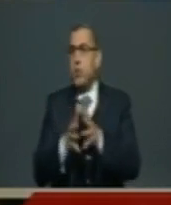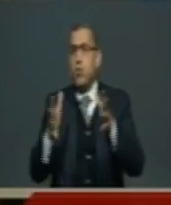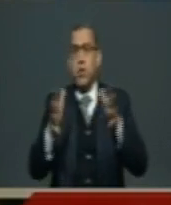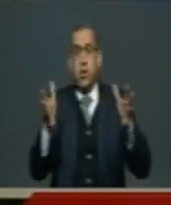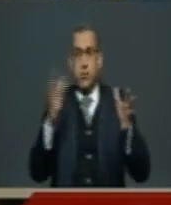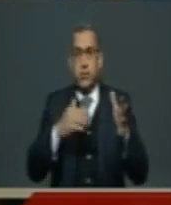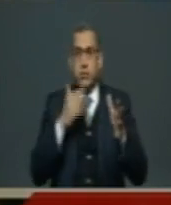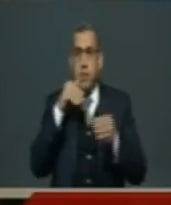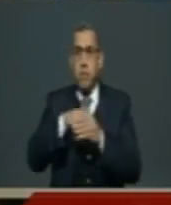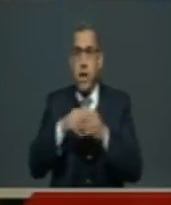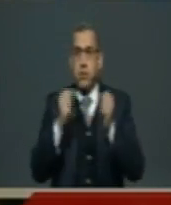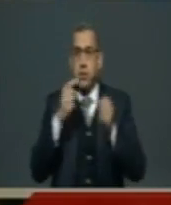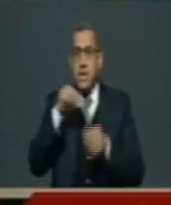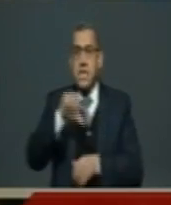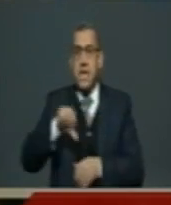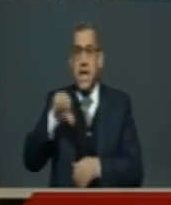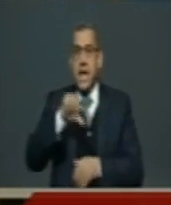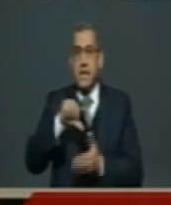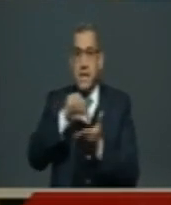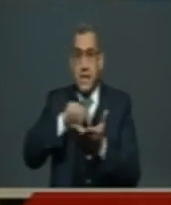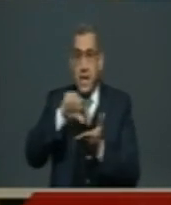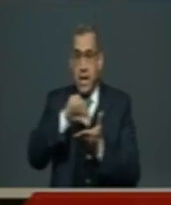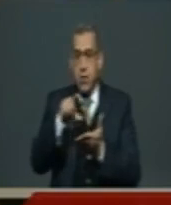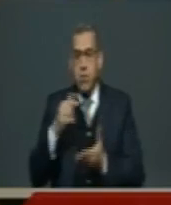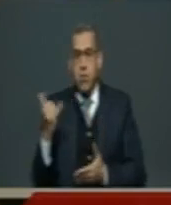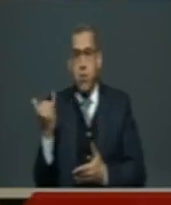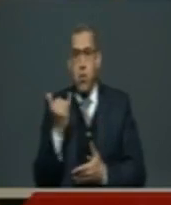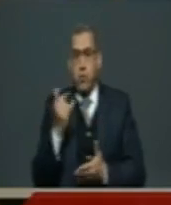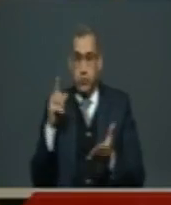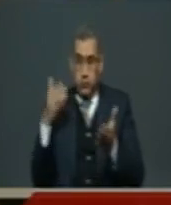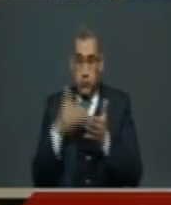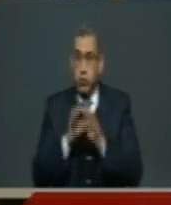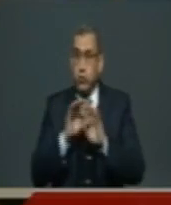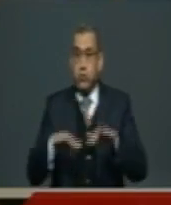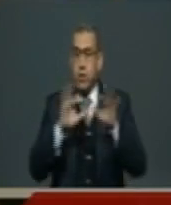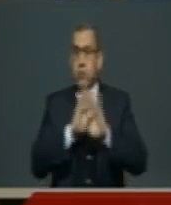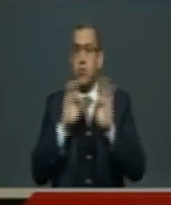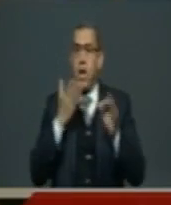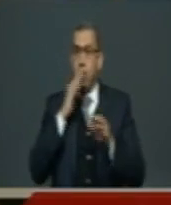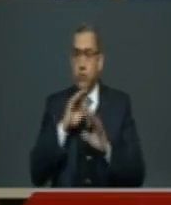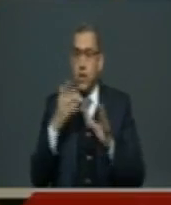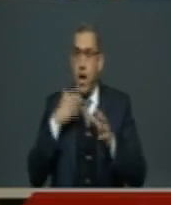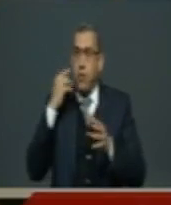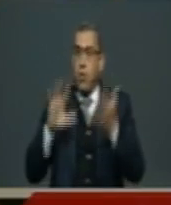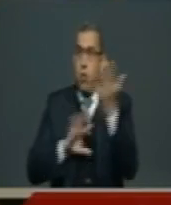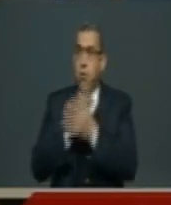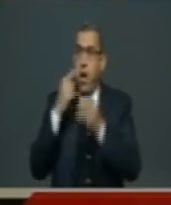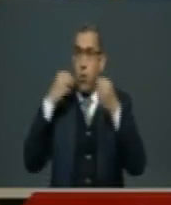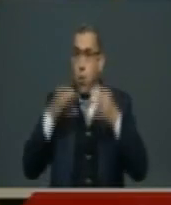لمستودعات الزيوت، وكان من المهم جدا وأدت إلى قدرتنا على امتصاص الكثير من